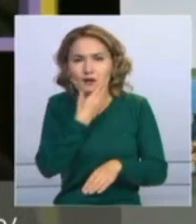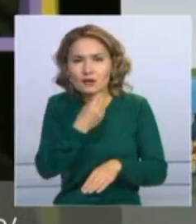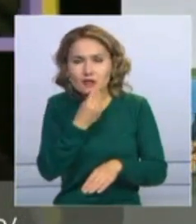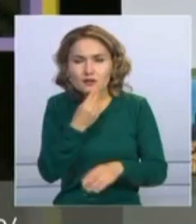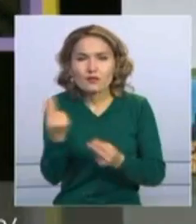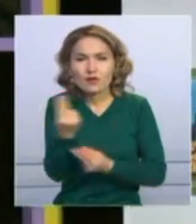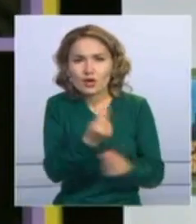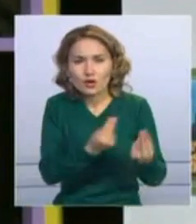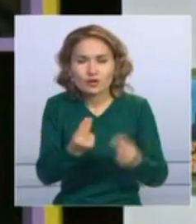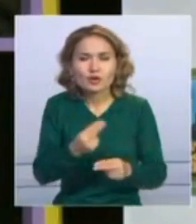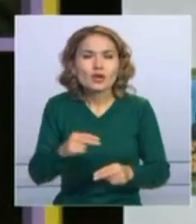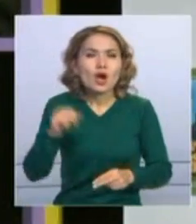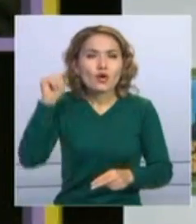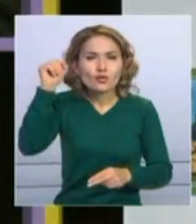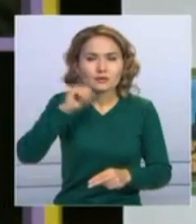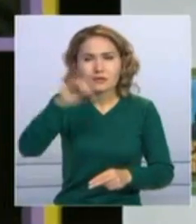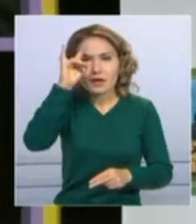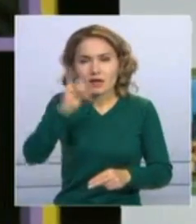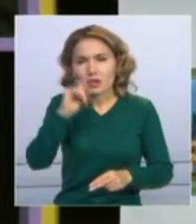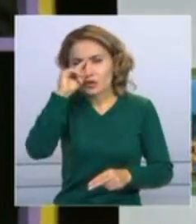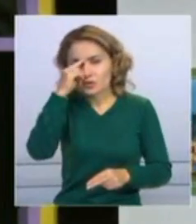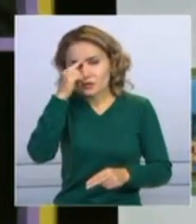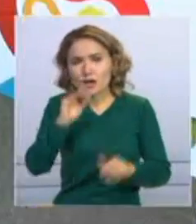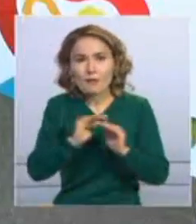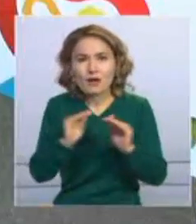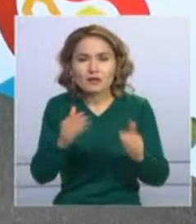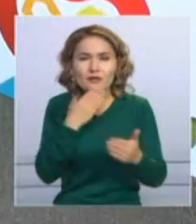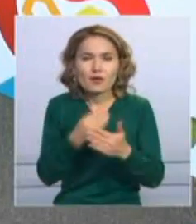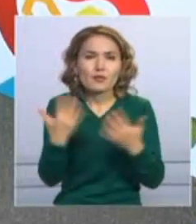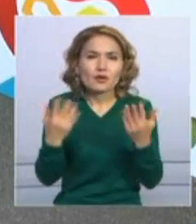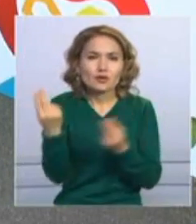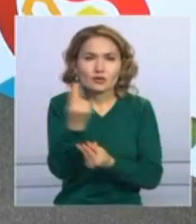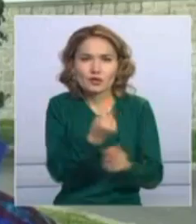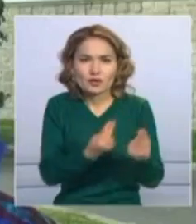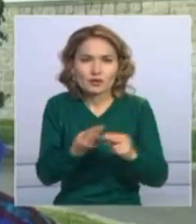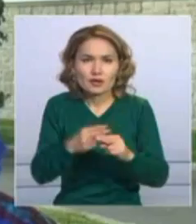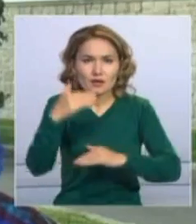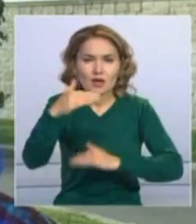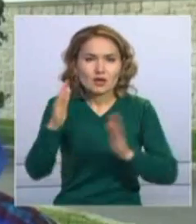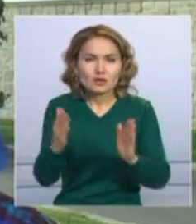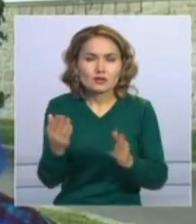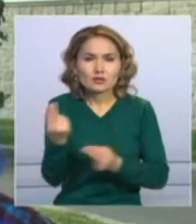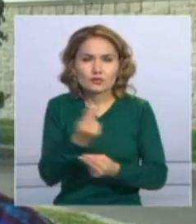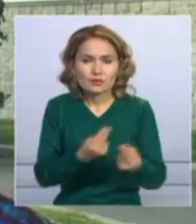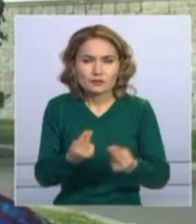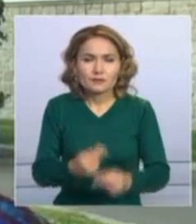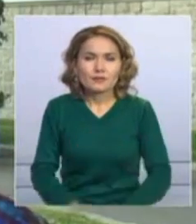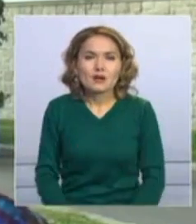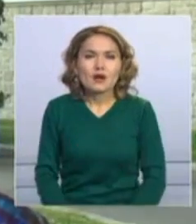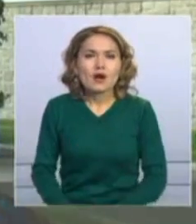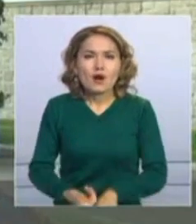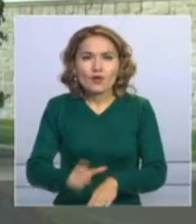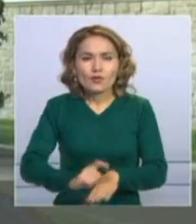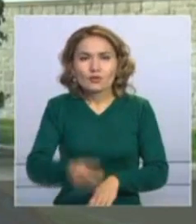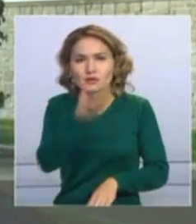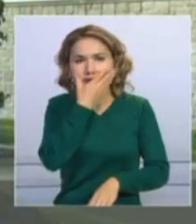және Үндістанның балғындары салған қолөнер туындыларын көре аласыздар. Мы сделали акцент на шарада екі бағытқа басымдық бердік.